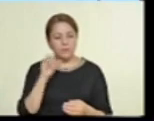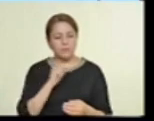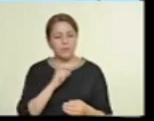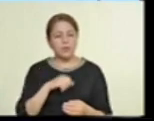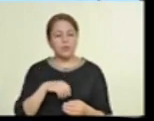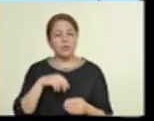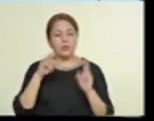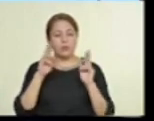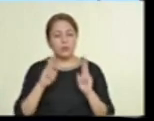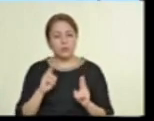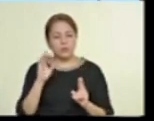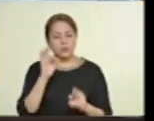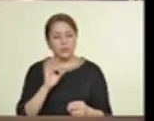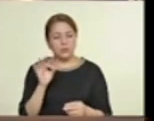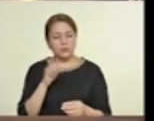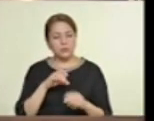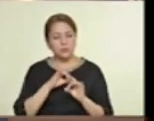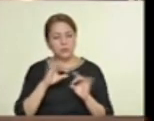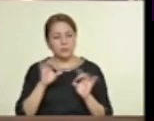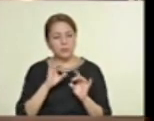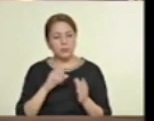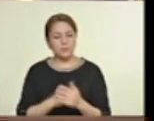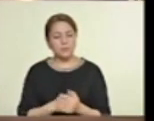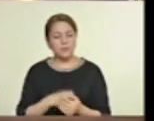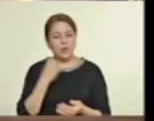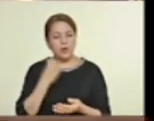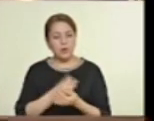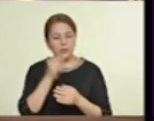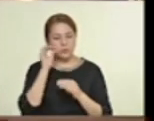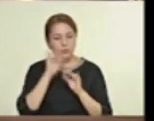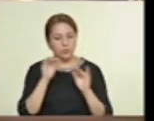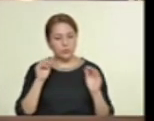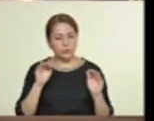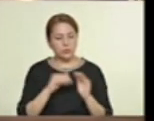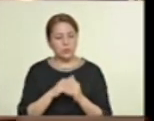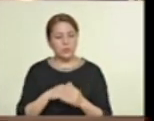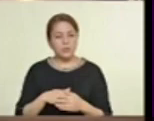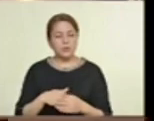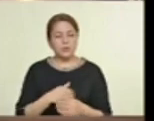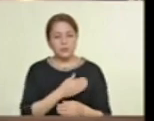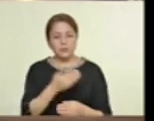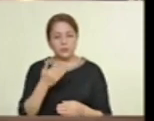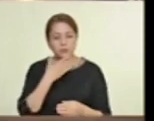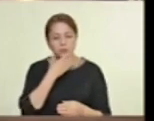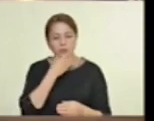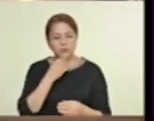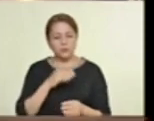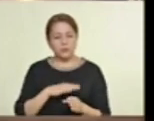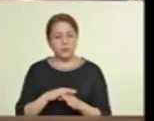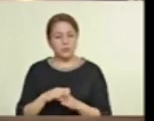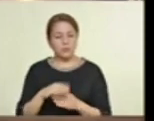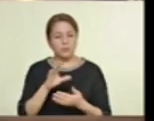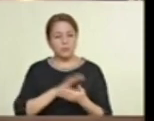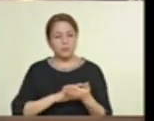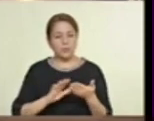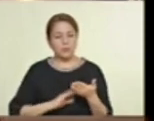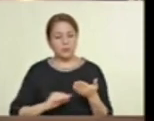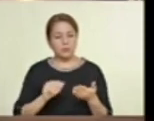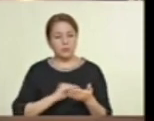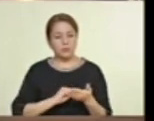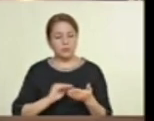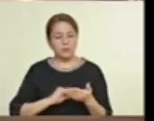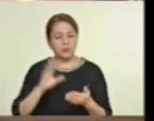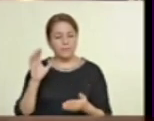imlosi haqida so'zlang. Aziz o'quvchilar, siz chiroyli husnixat bilan matnni tuzing